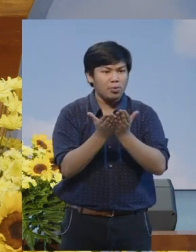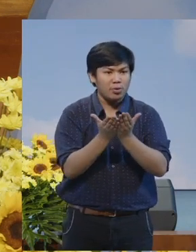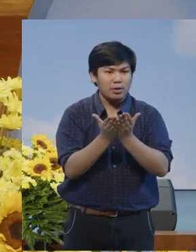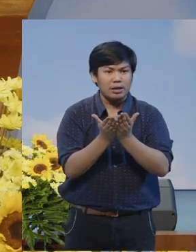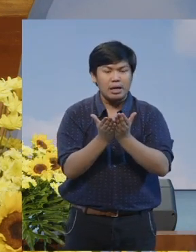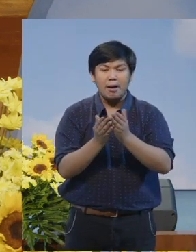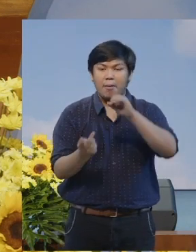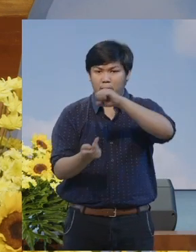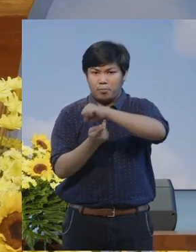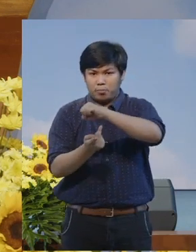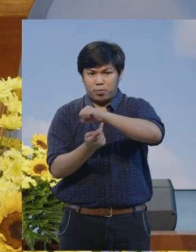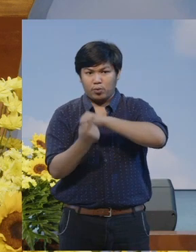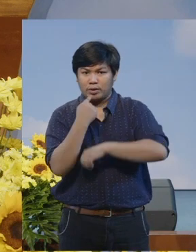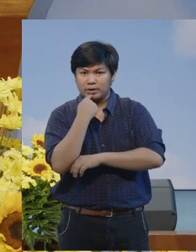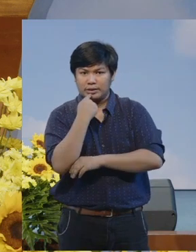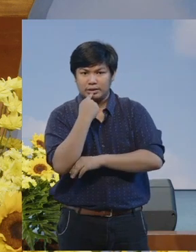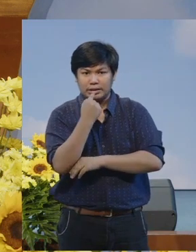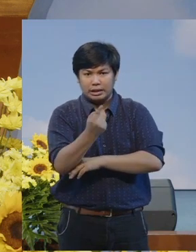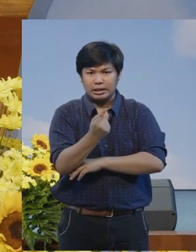sabi ni Pablo doon,